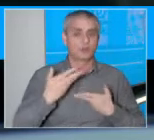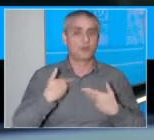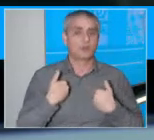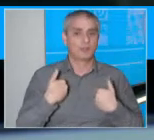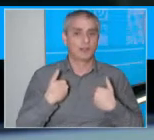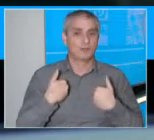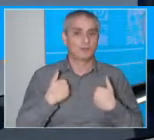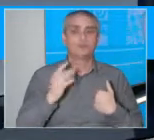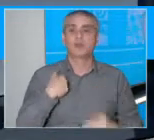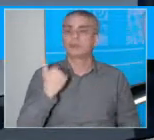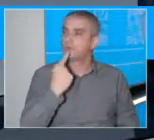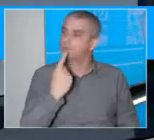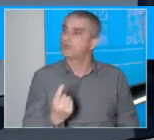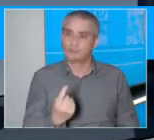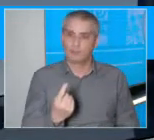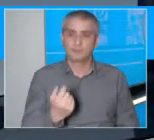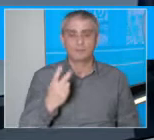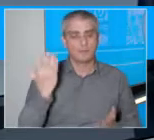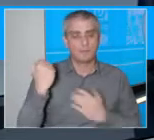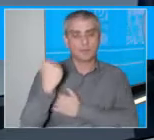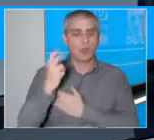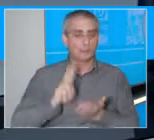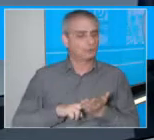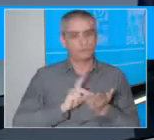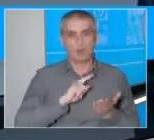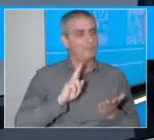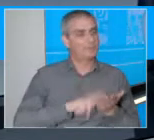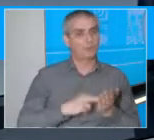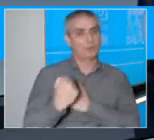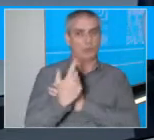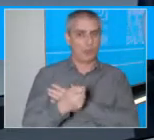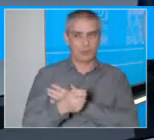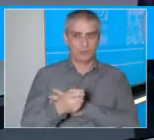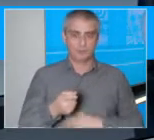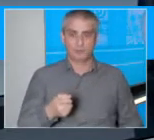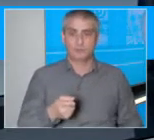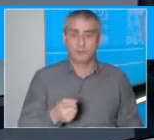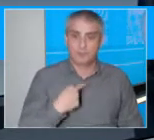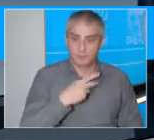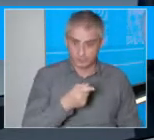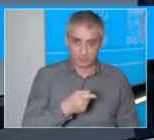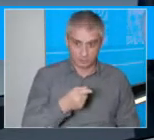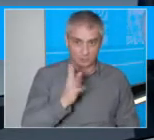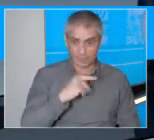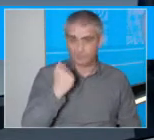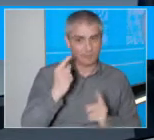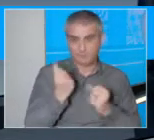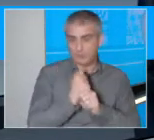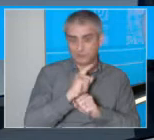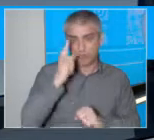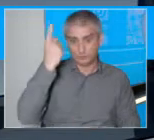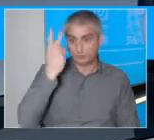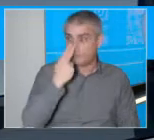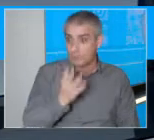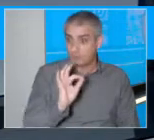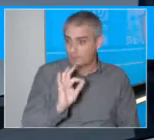אגב, זה מצד השני. מה שאנחנו תמיד אומרים, כן, בכוח הזכות ולא בזכות הכוח. אם אתה רואה שאין רחמים במי שביצע את המעשה בעיר הנידחת, אתה מבין שגם המעשה לא היה לשם שמיים, ואם אתה רואה